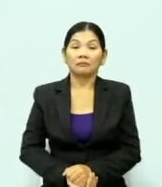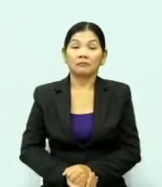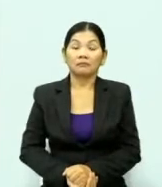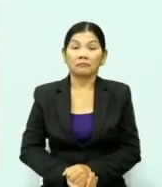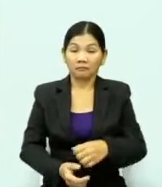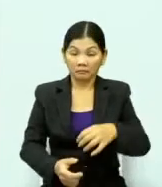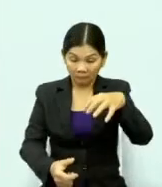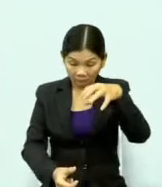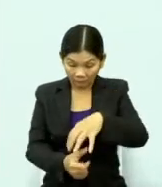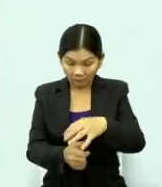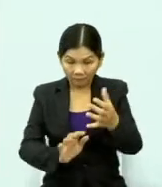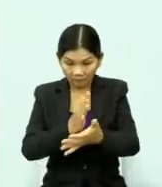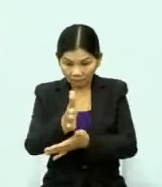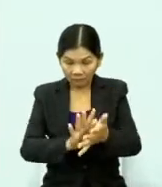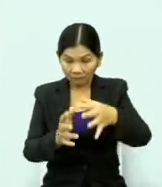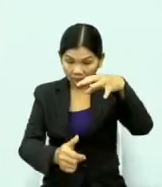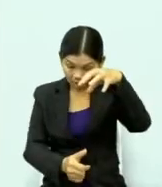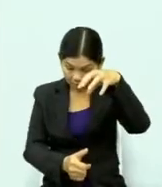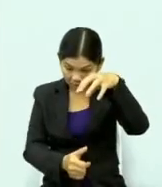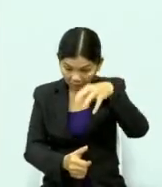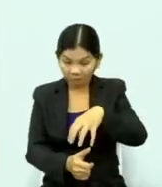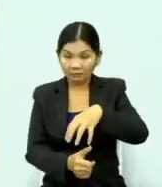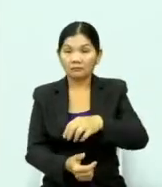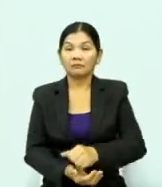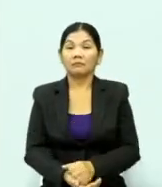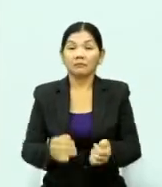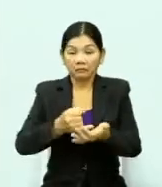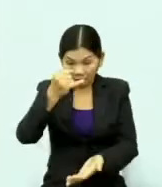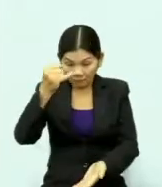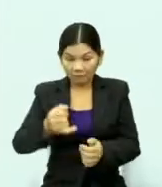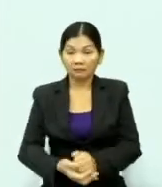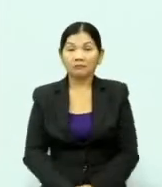kệ kệ cha mì